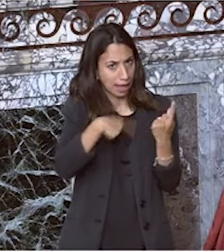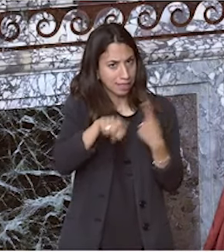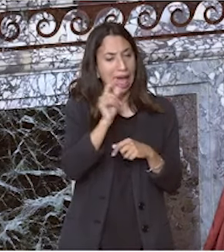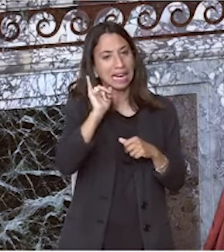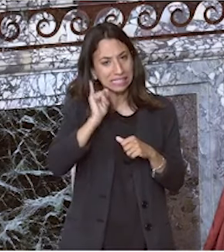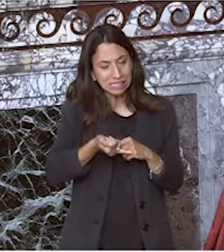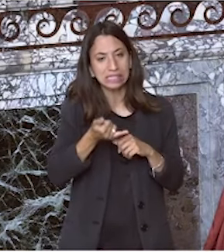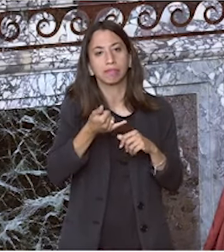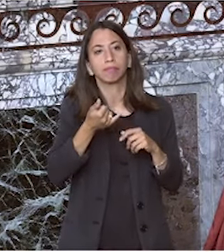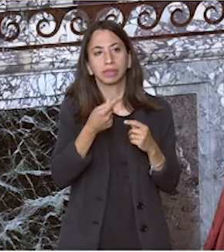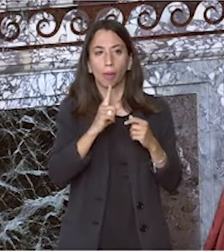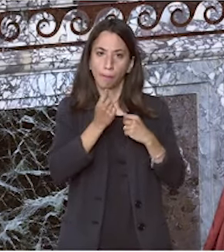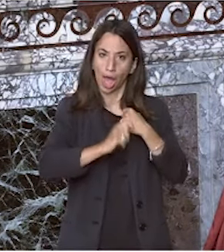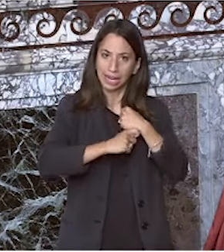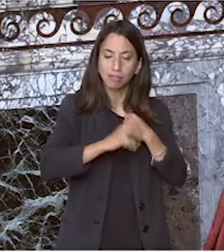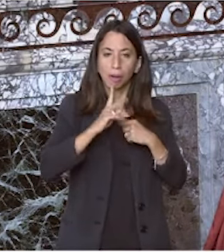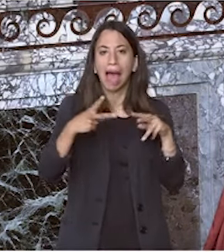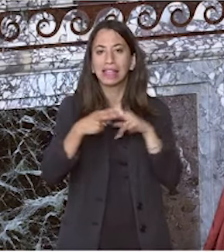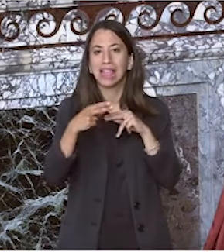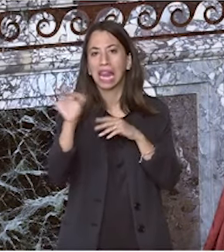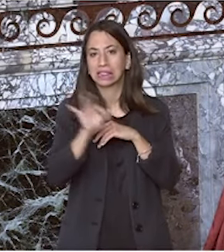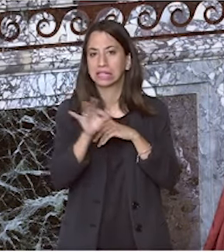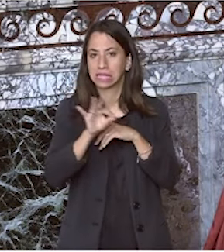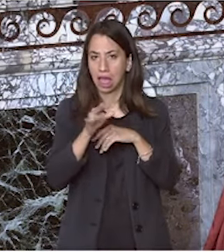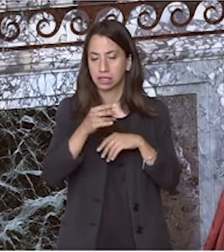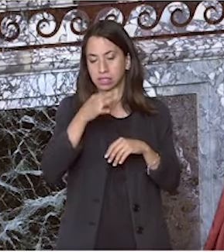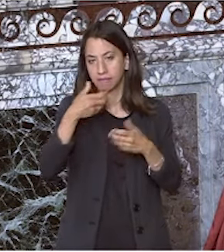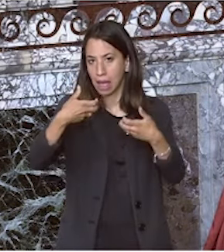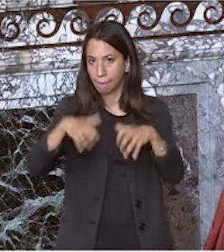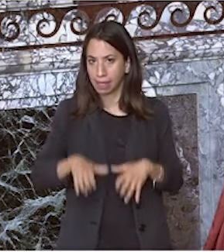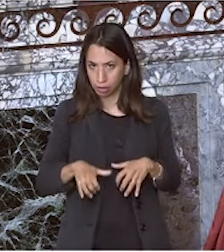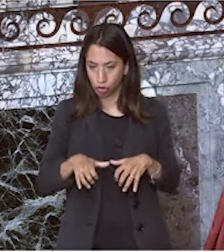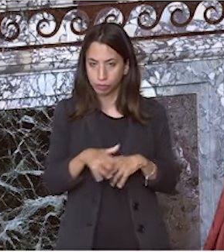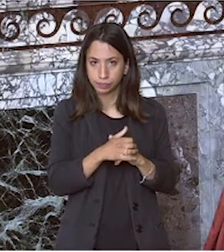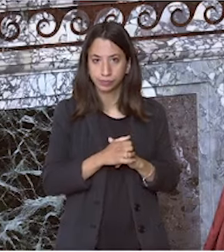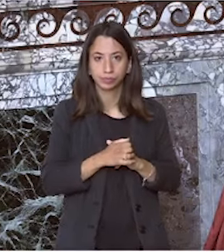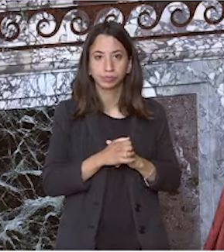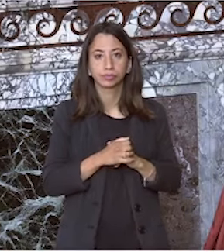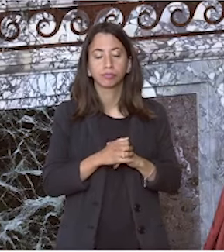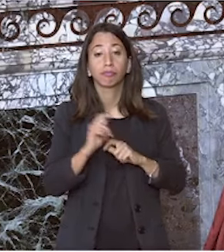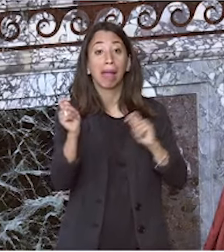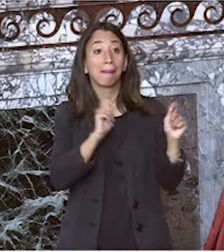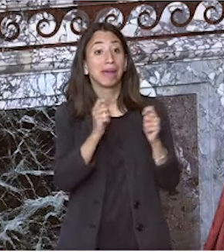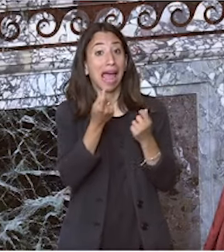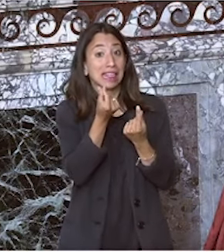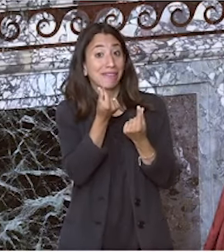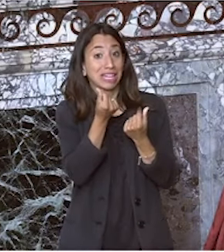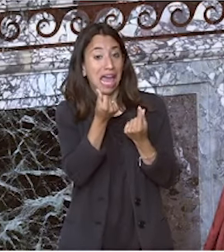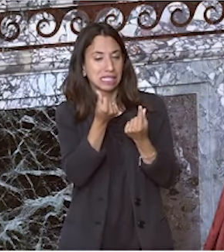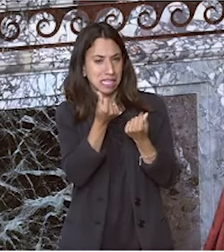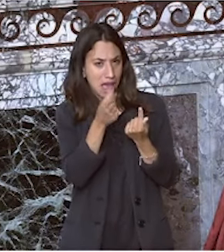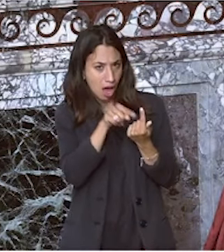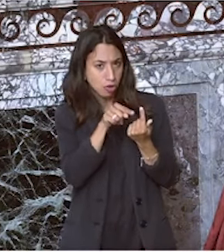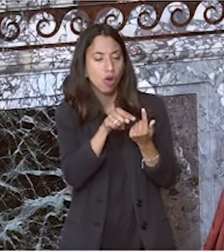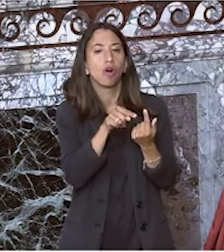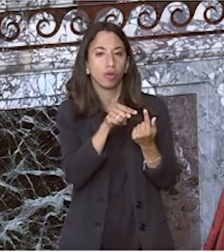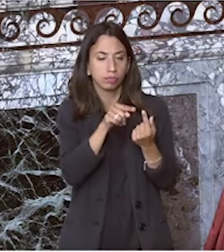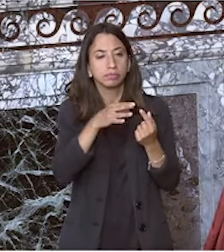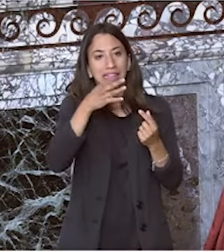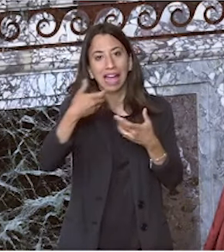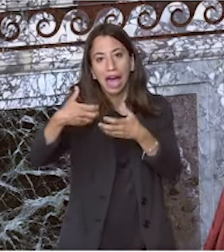tassi ufficiali. Il livello atteso dei rendimenti reali desumibili dai mercati finanziari, che pure incorpora